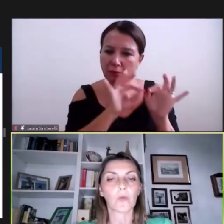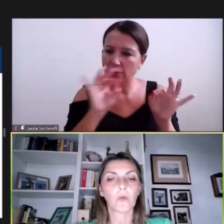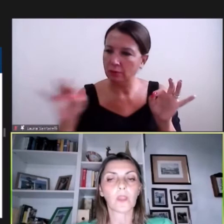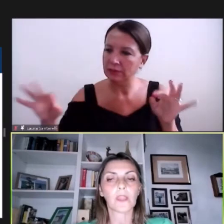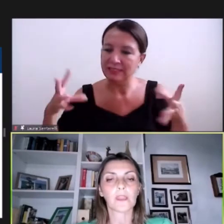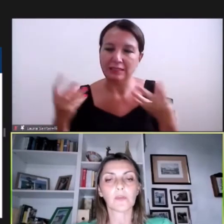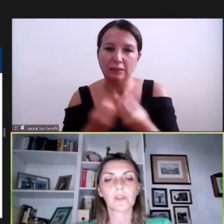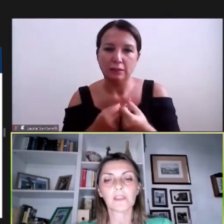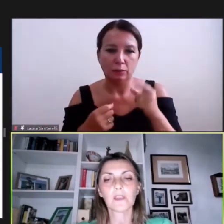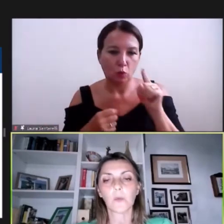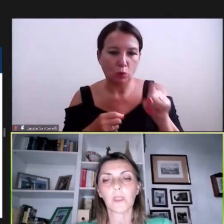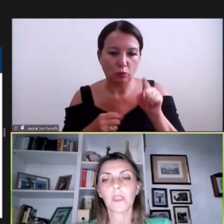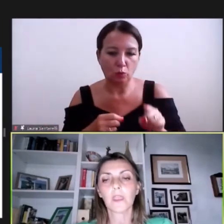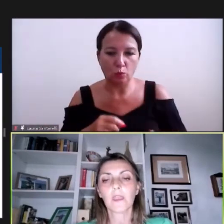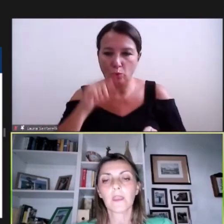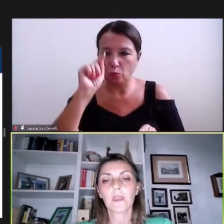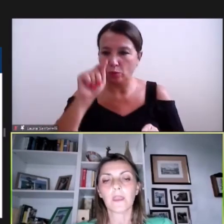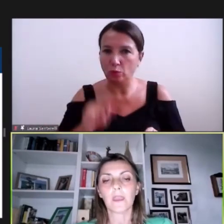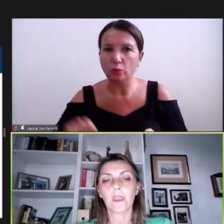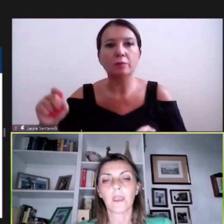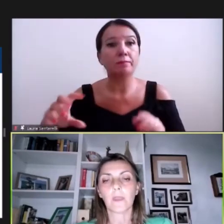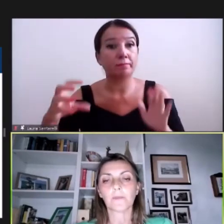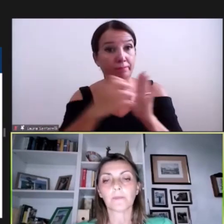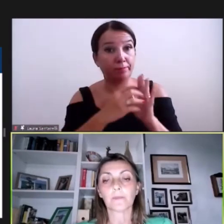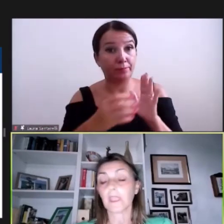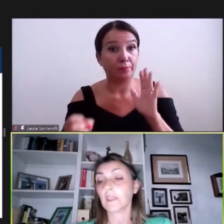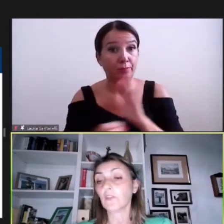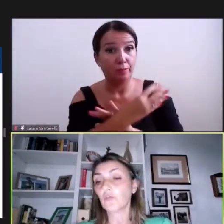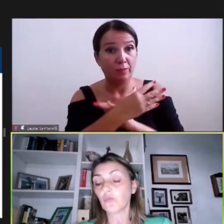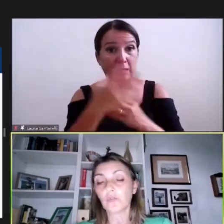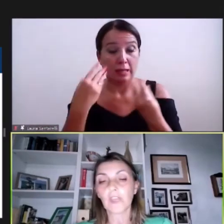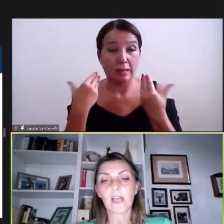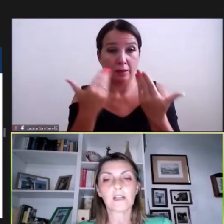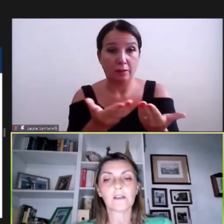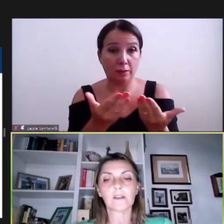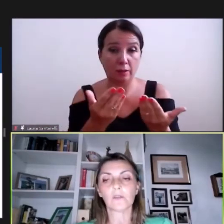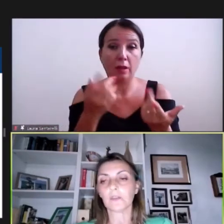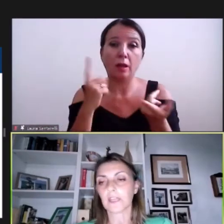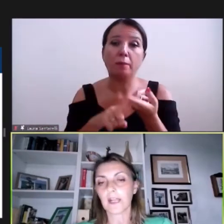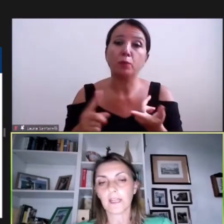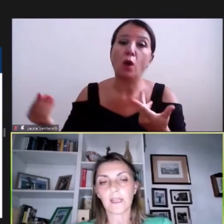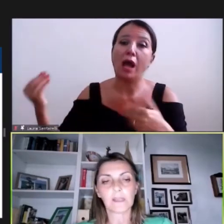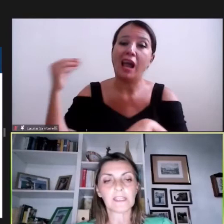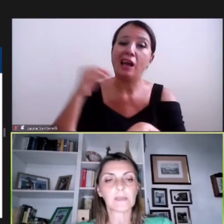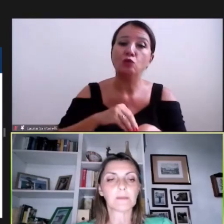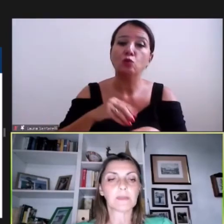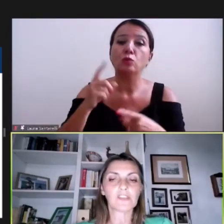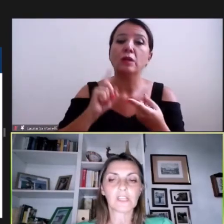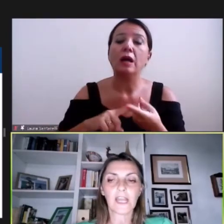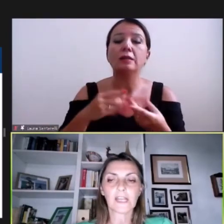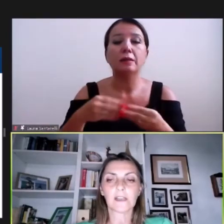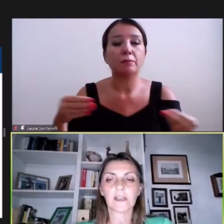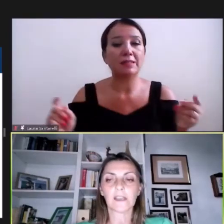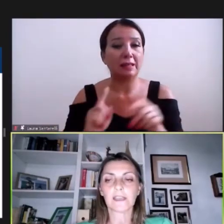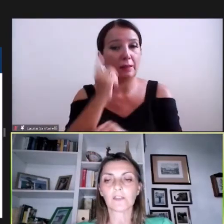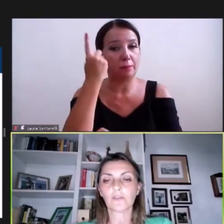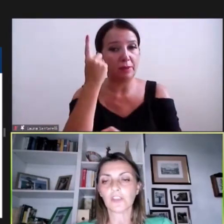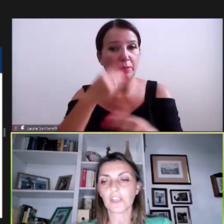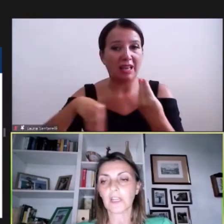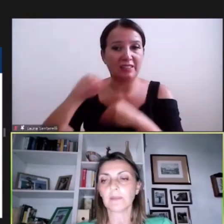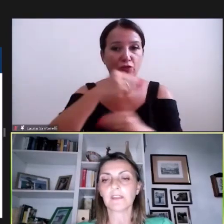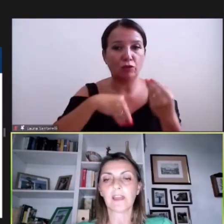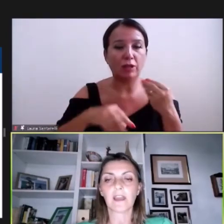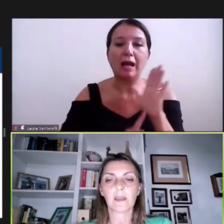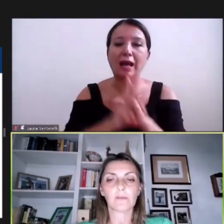appunto quelli riportati qui, e in aggiunta, oltre alla materia prima riciclata e il grado